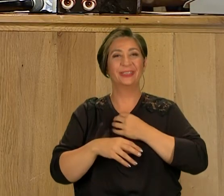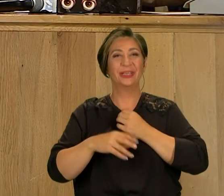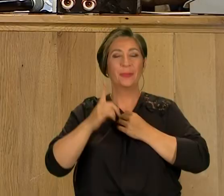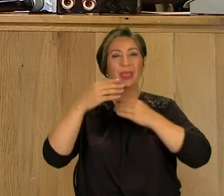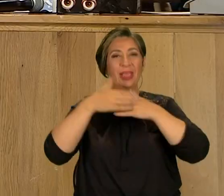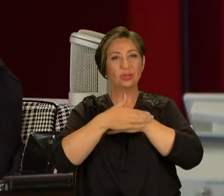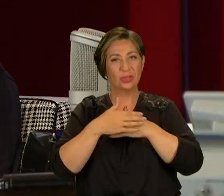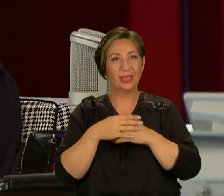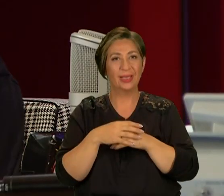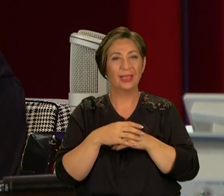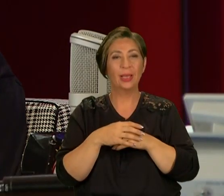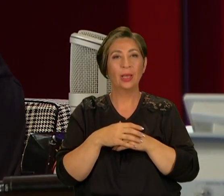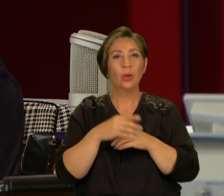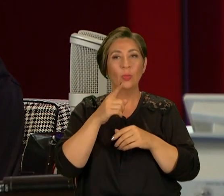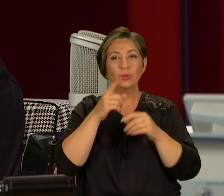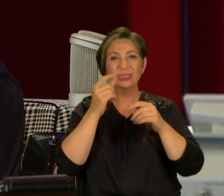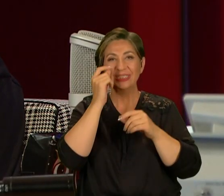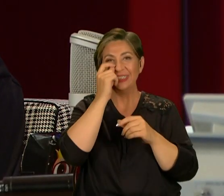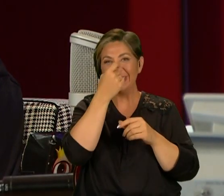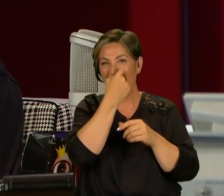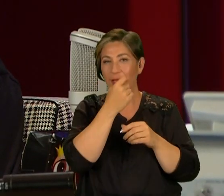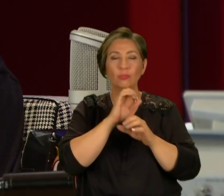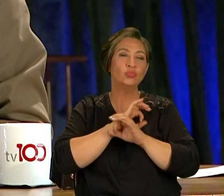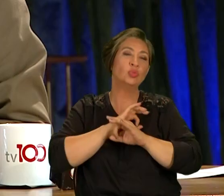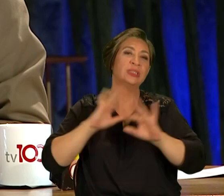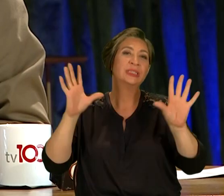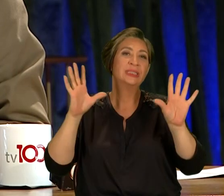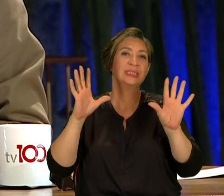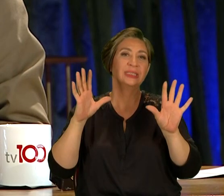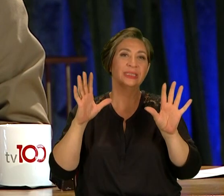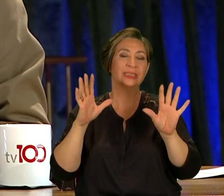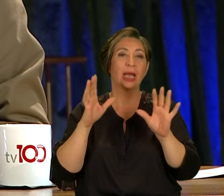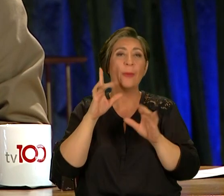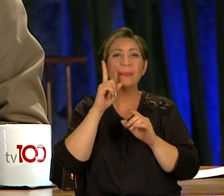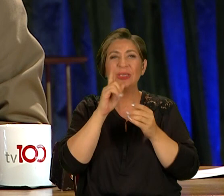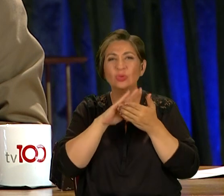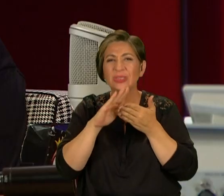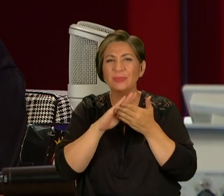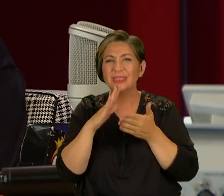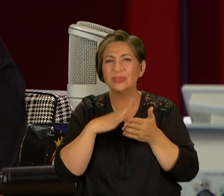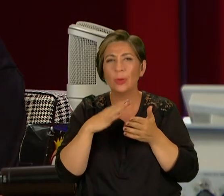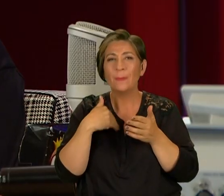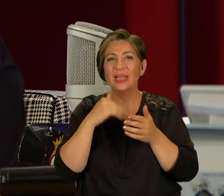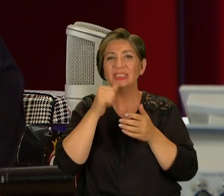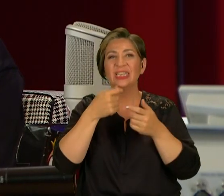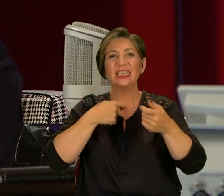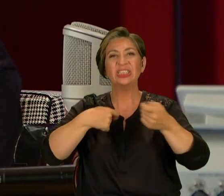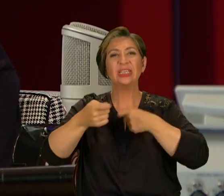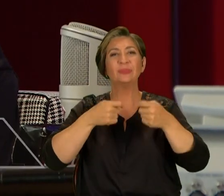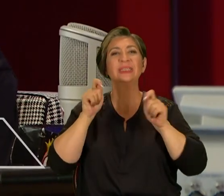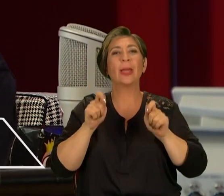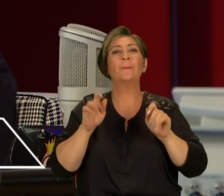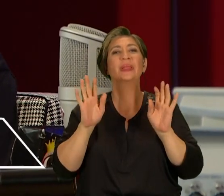bir gece. Yani bu çilekler müthiş. Hakikaten müthiş. Hemen ama bir şey düzeltmek istiyorum. Ben hiç işletmecilik